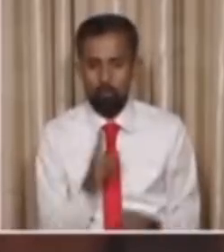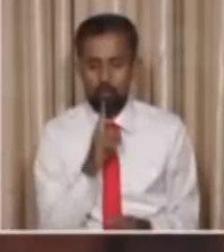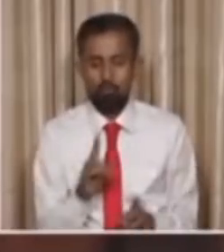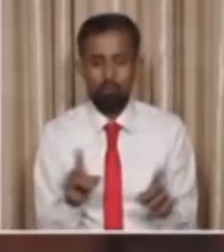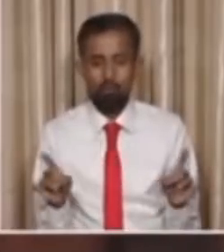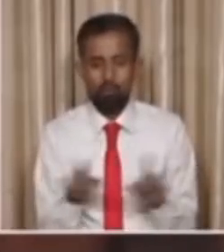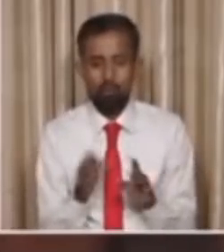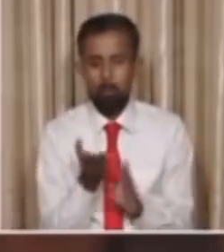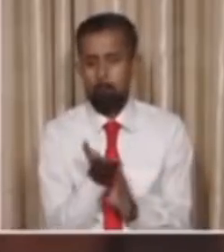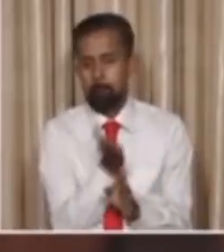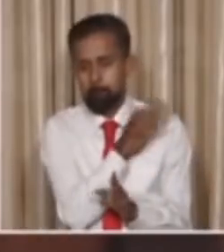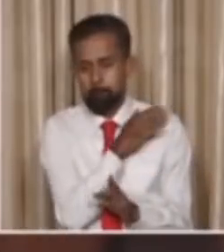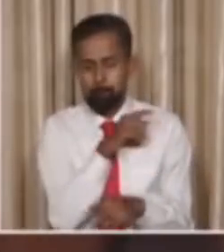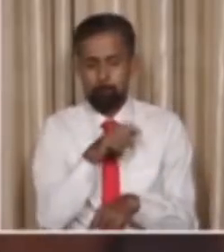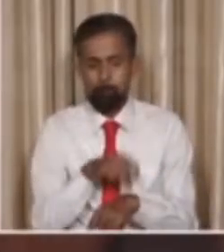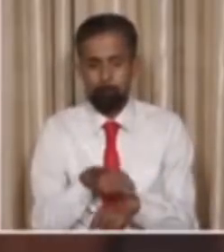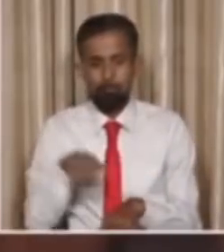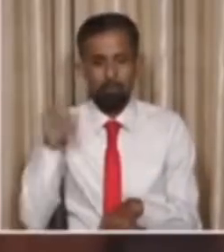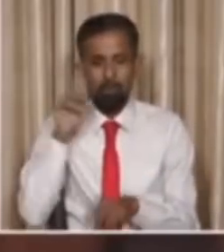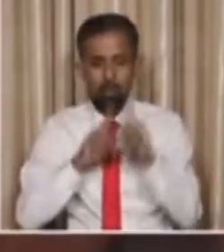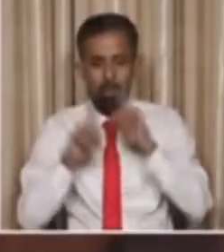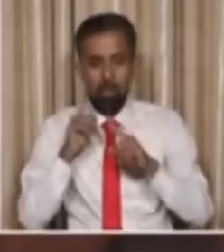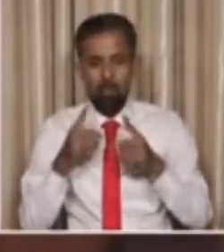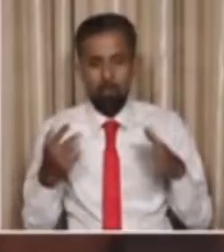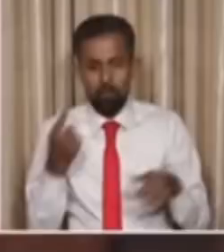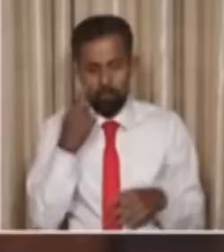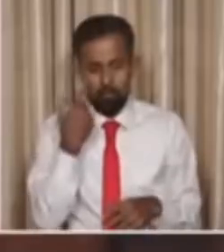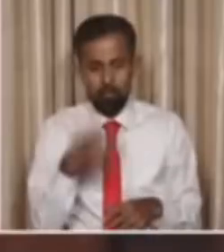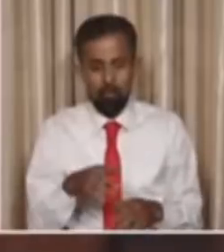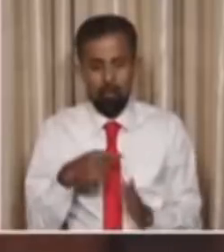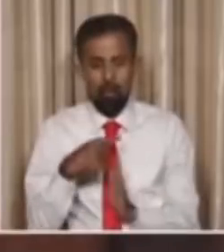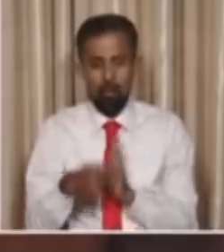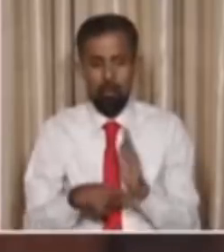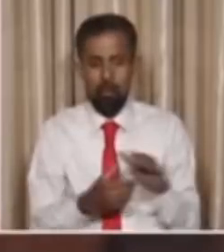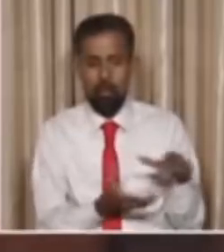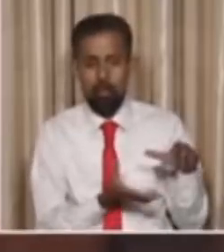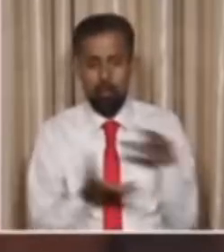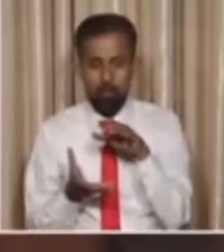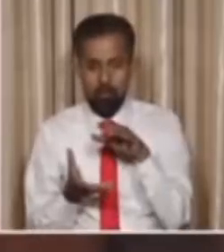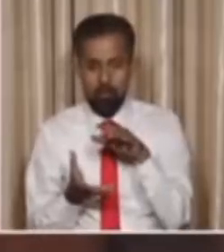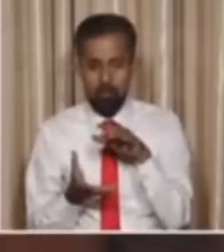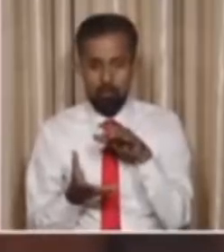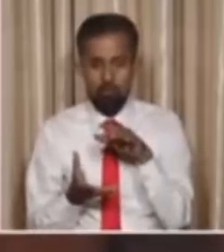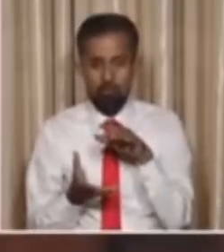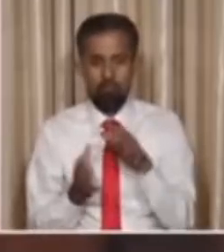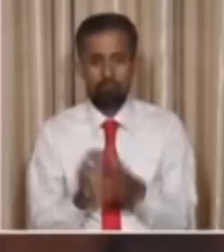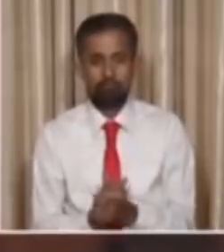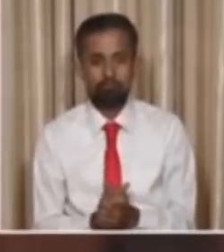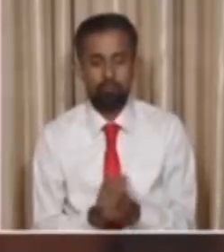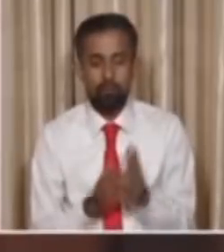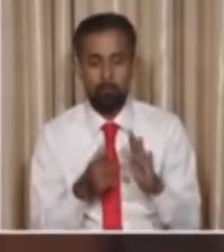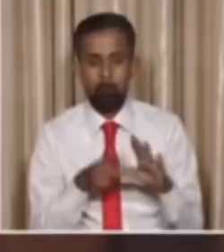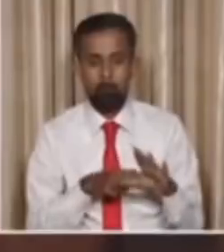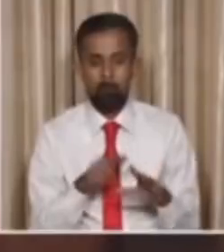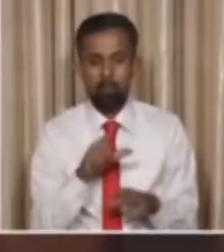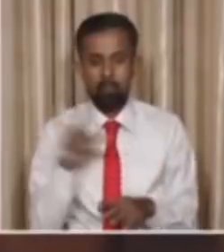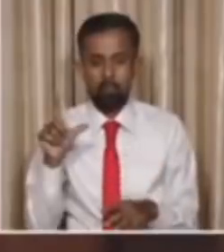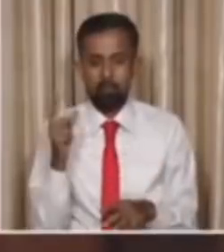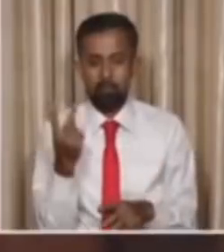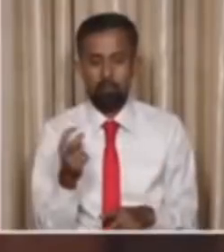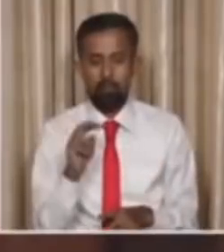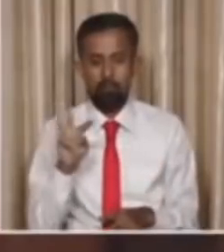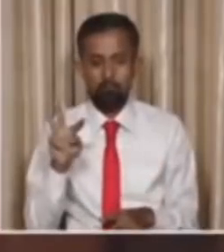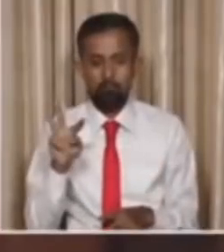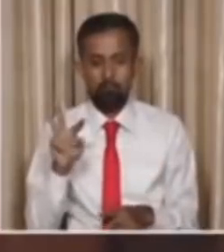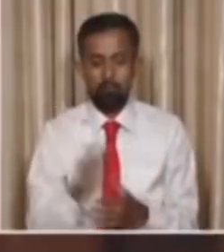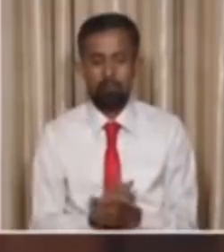අපිට පහුගිය කාලේදී මට පෙර කතා කරපු විවාදෙත් අපි දැක්කා. දැන් ශ්‍රී ලංකා රග්බි සස්පෙන්ඩඩ් ඇස් මෙම්බර් ඔෆ් වර්ල්ඩ් රග්බි මේ මාසේ 17 වෙනිදා 2023 තියෙන